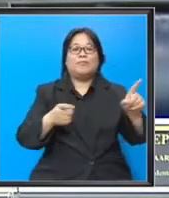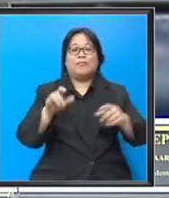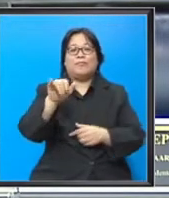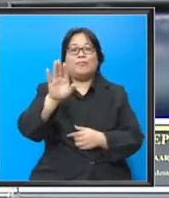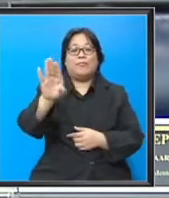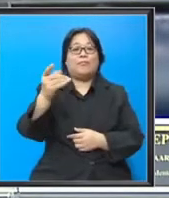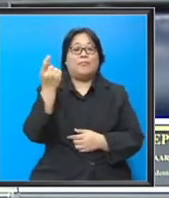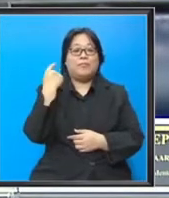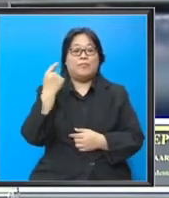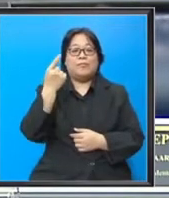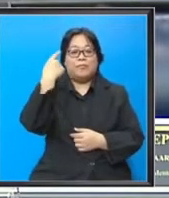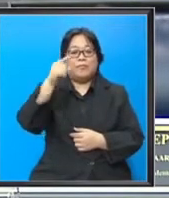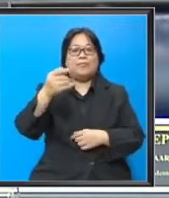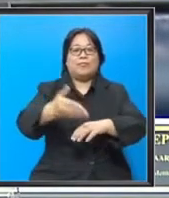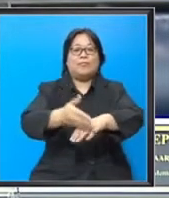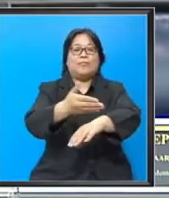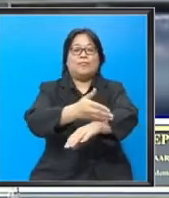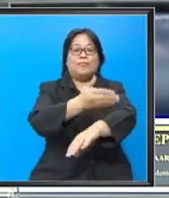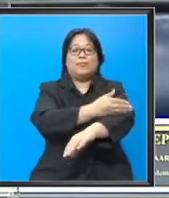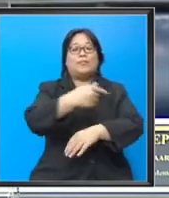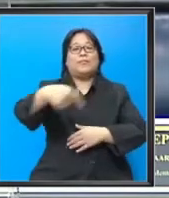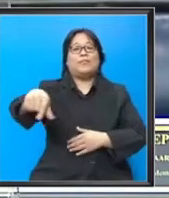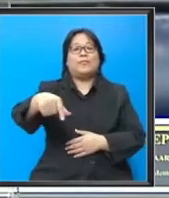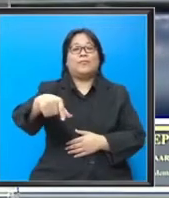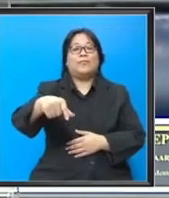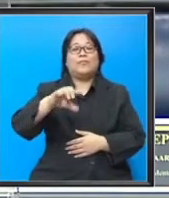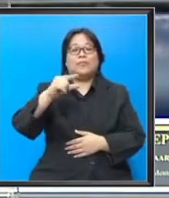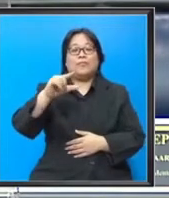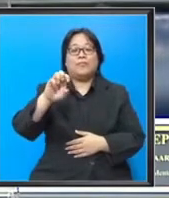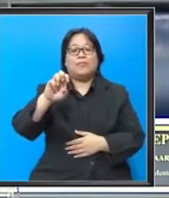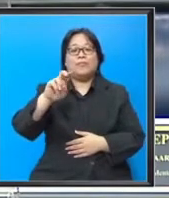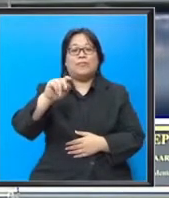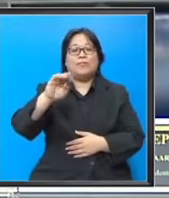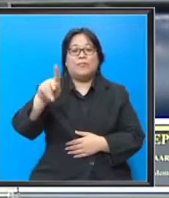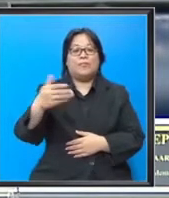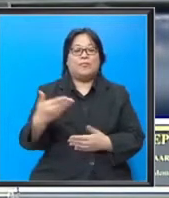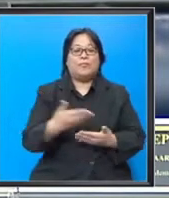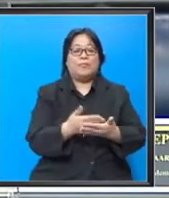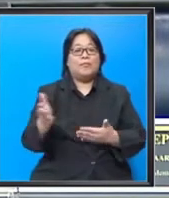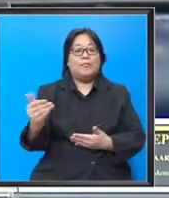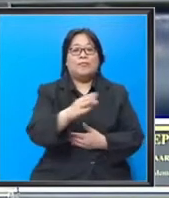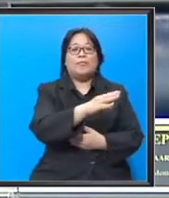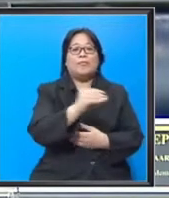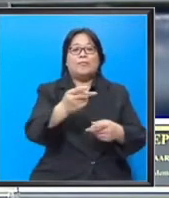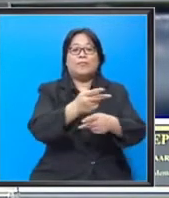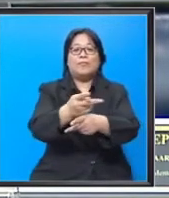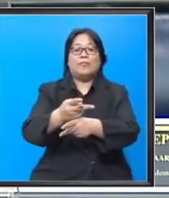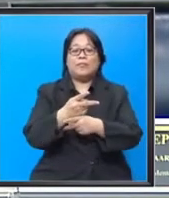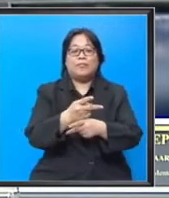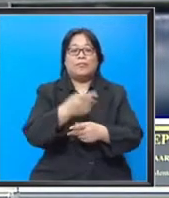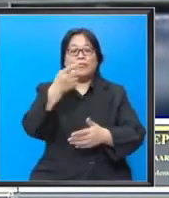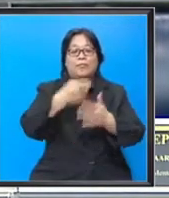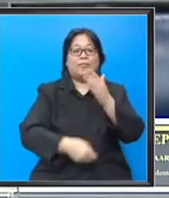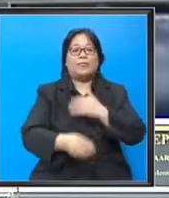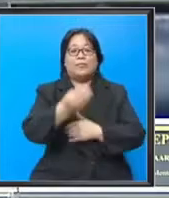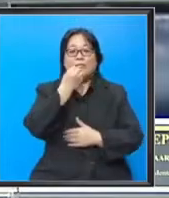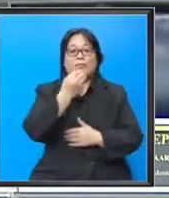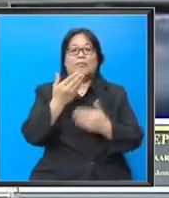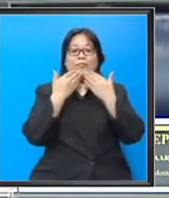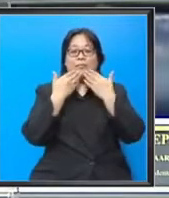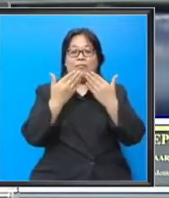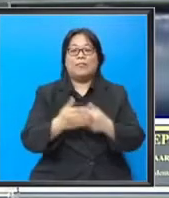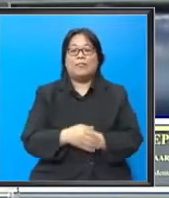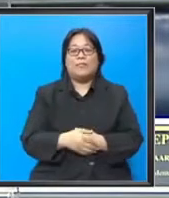oleh yang hormat tadi untuk penambah baikan quality genetik anak ikan serta pengawalan harga makanan ikan